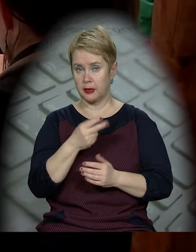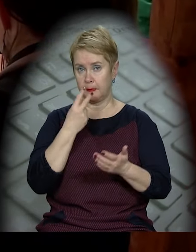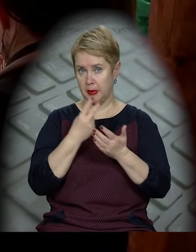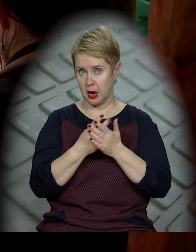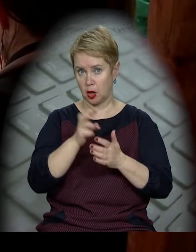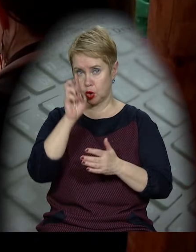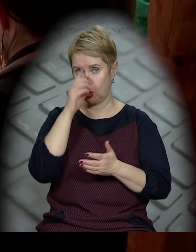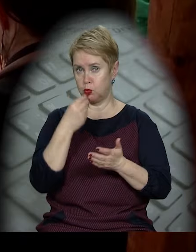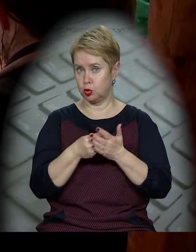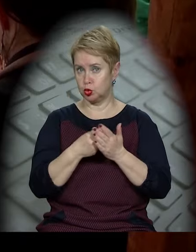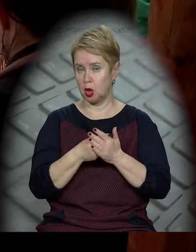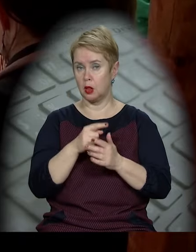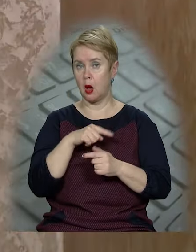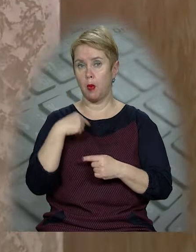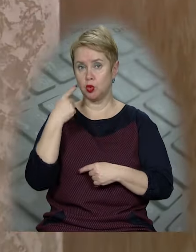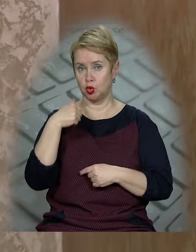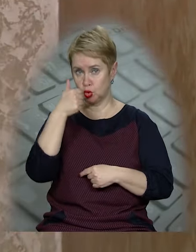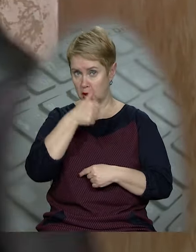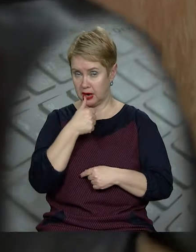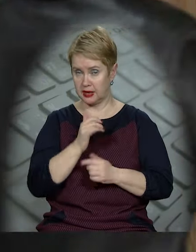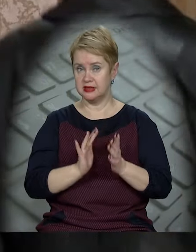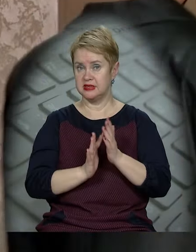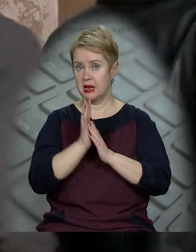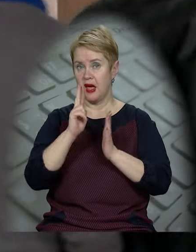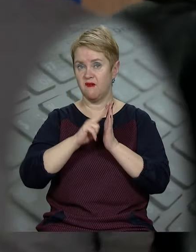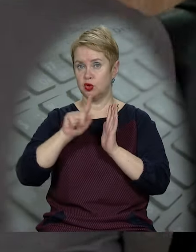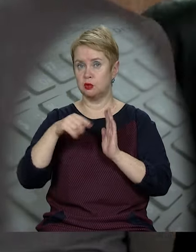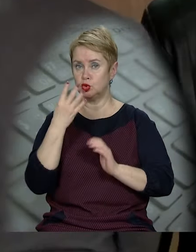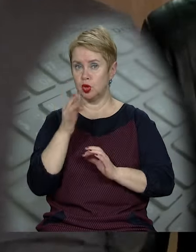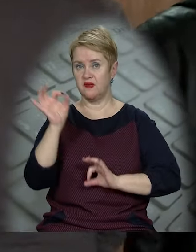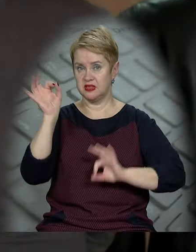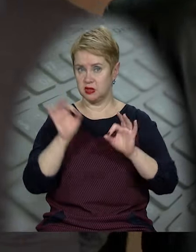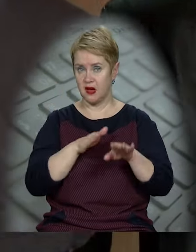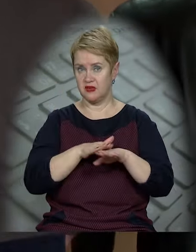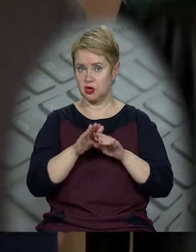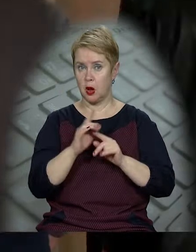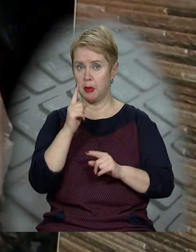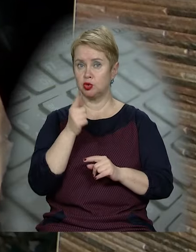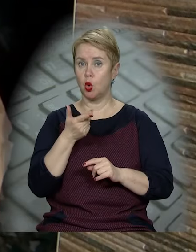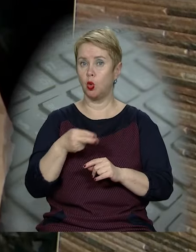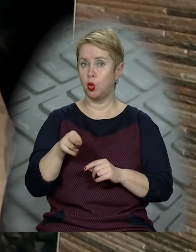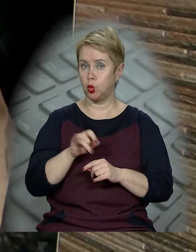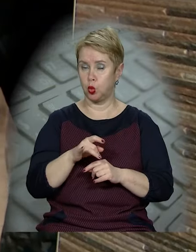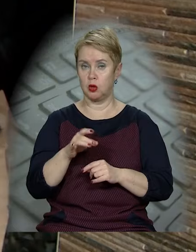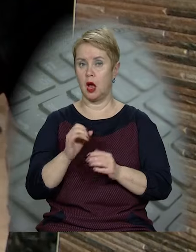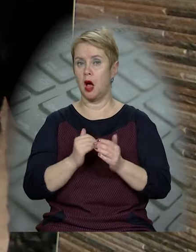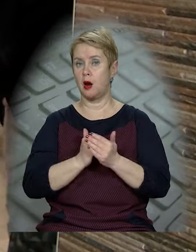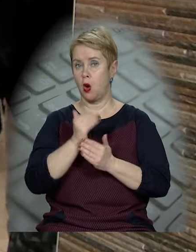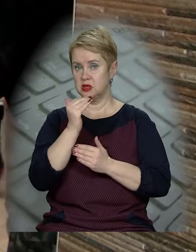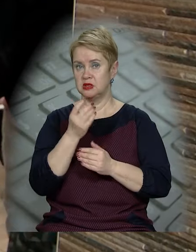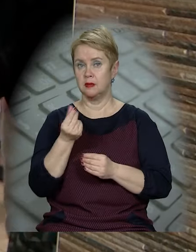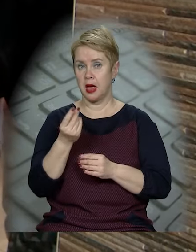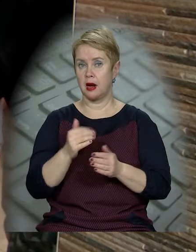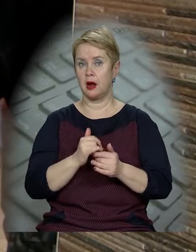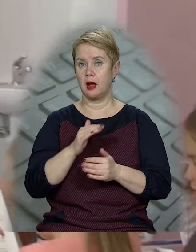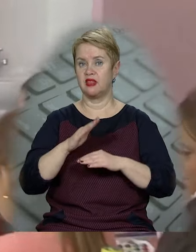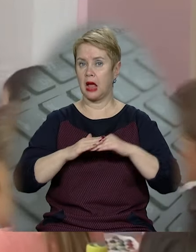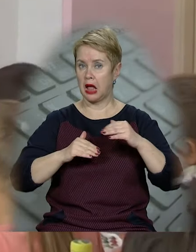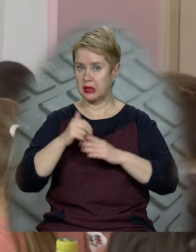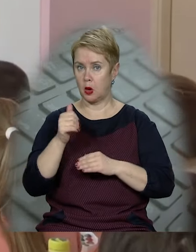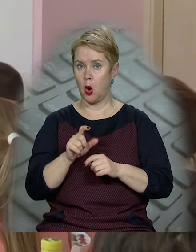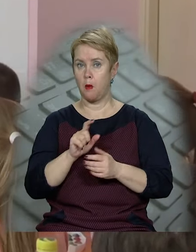передбачений держбюджетом на поточний рік. Зростання на 8,4% відбудеться від 1 грудня. Розмір підвищення залежатиме від